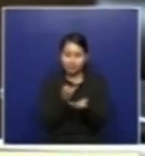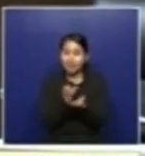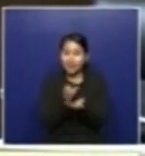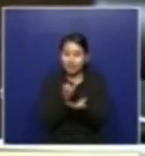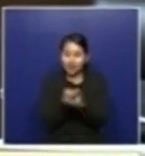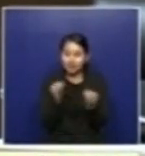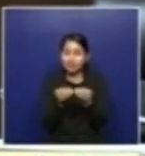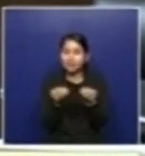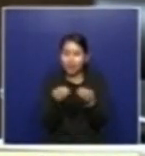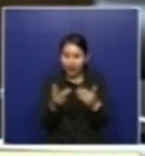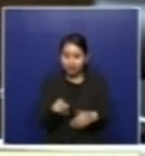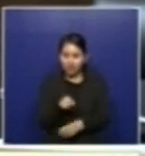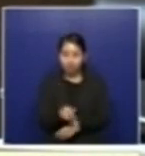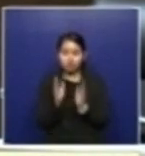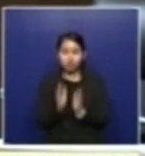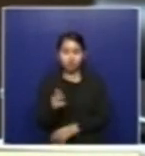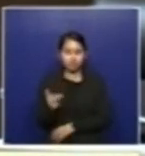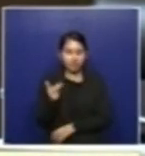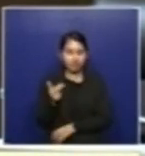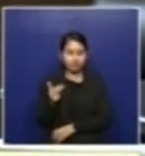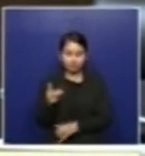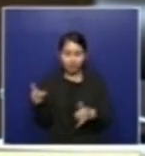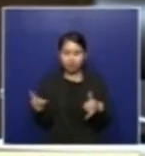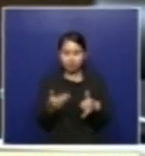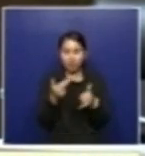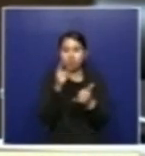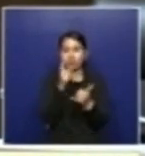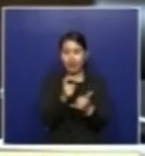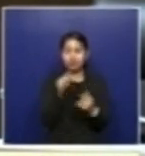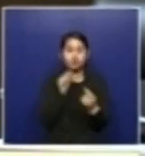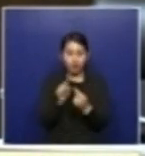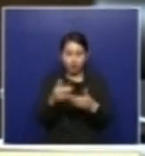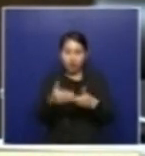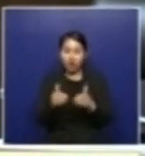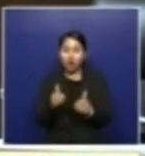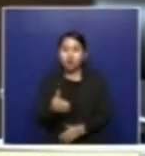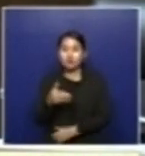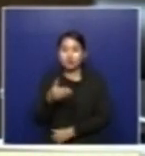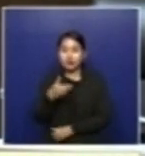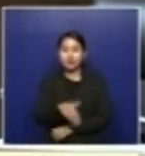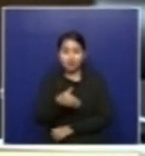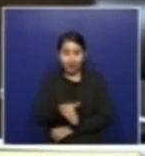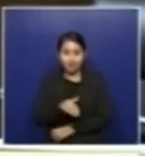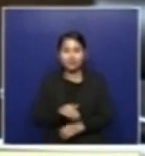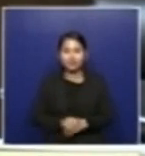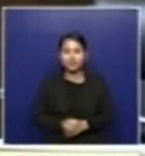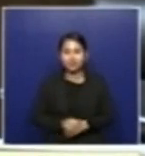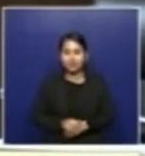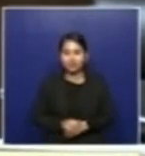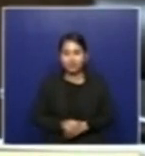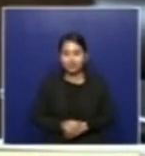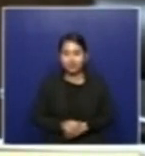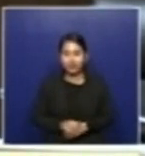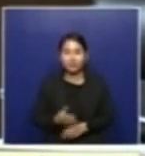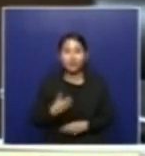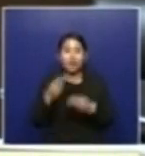ก็ถูกมือปืนอยู่ในบ่อนเนี่ยสังหารเสียชีวิตอยู่ในห้องน้ำตรงนี้เนี่ยนะครับท่านนายกรัฐมนตรีเนี่ยที่มอบ